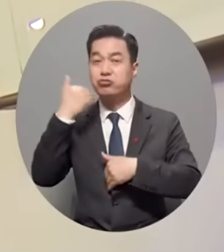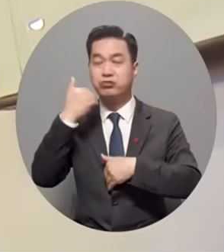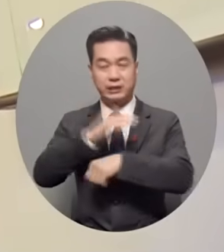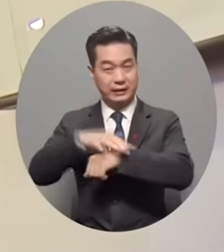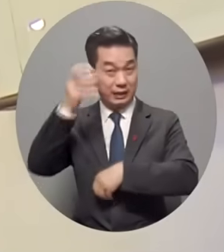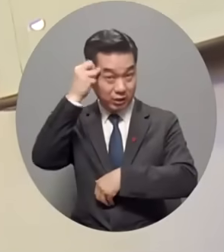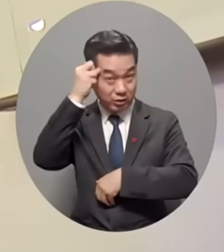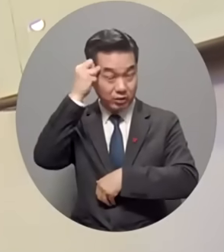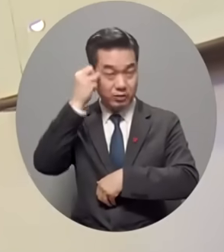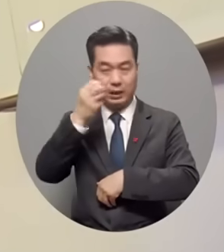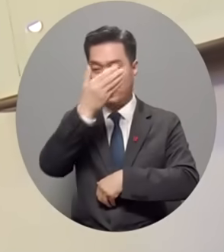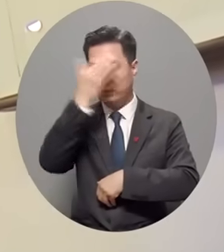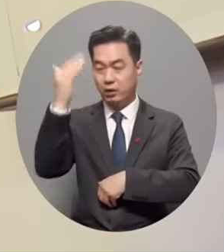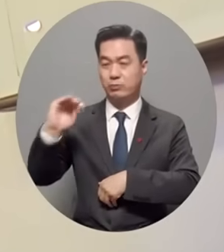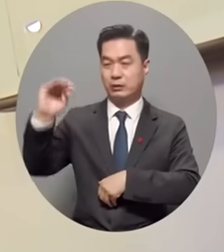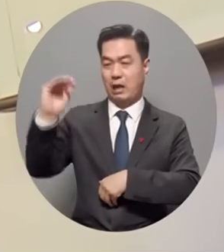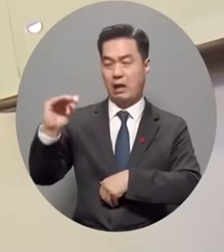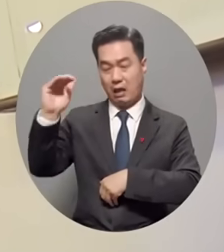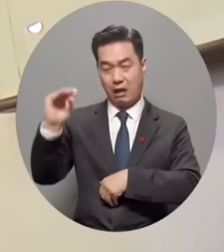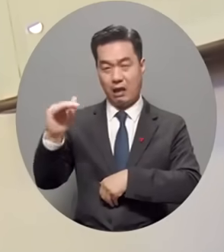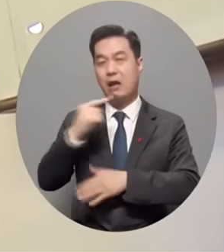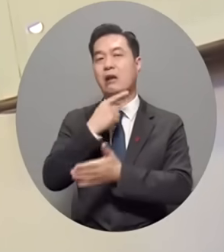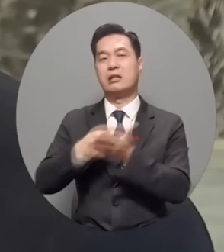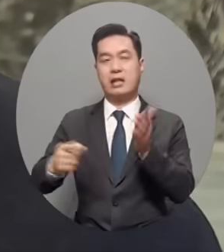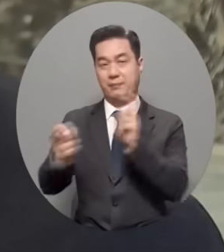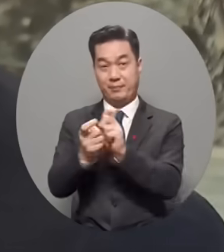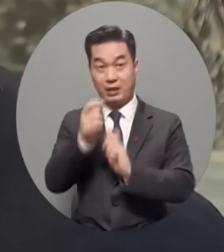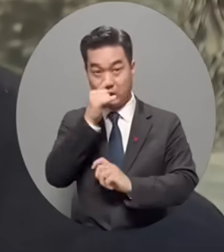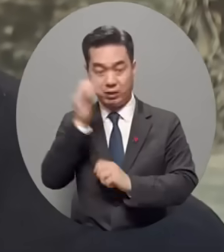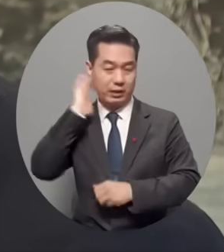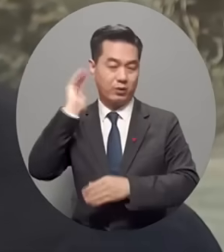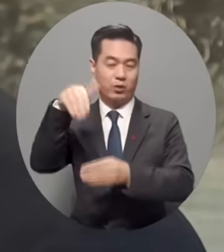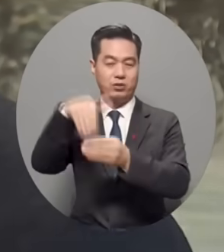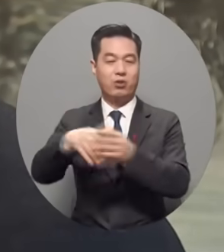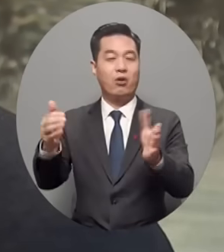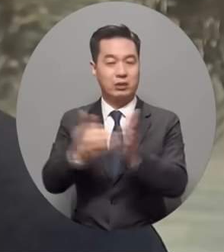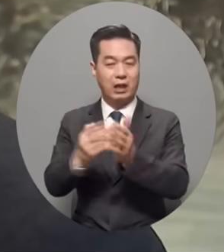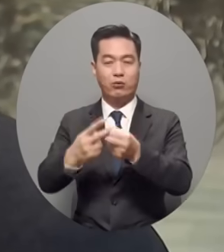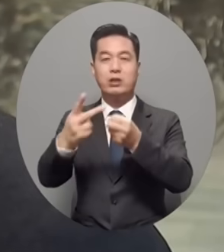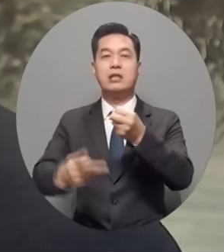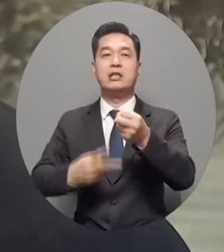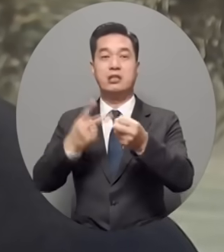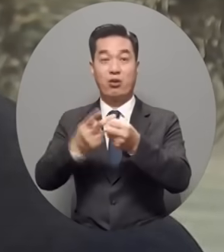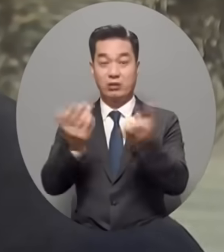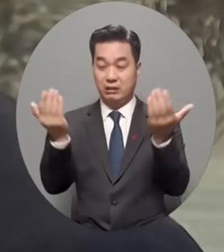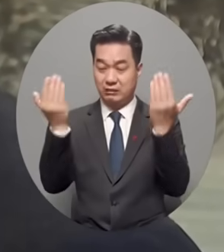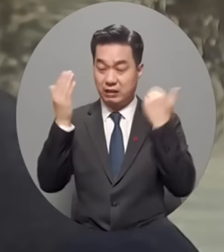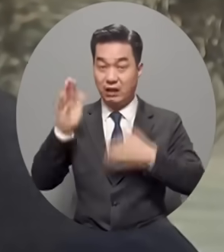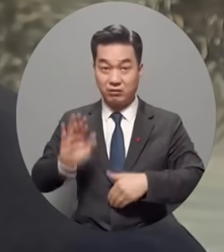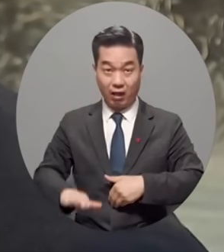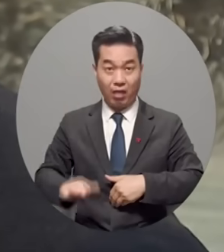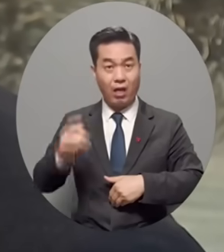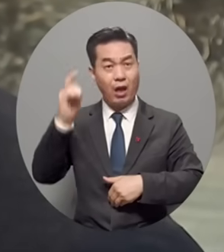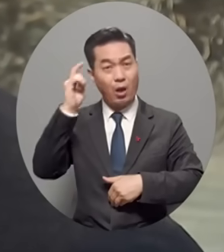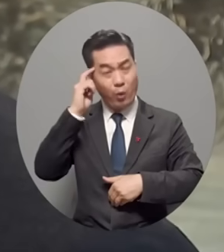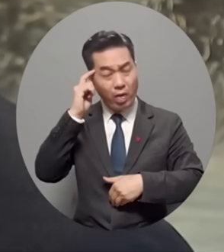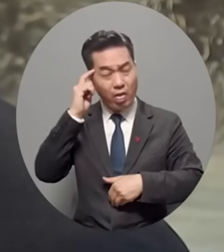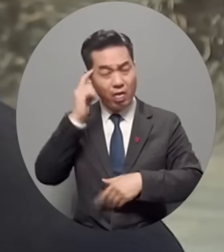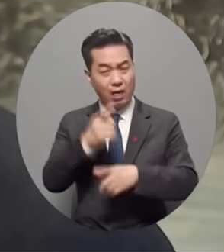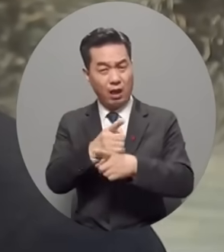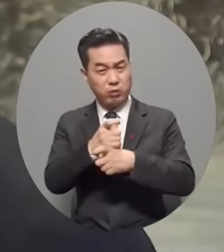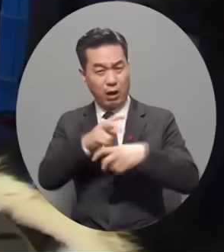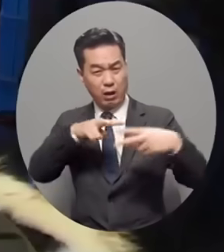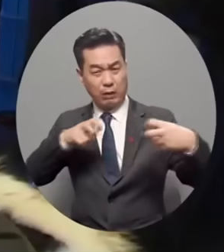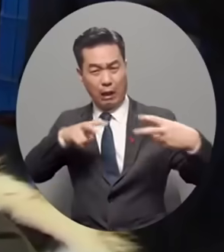논리에 젊은 세대가 희생되고 있다며 대통령 선거가 끝난 지 2년이 다 되어가는데도 왜 적장을 쓰러뜨리기 위한